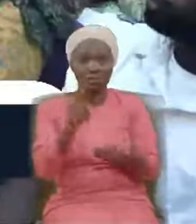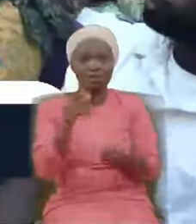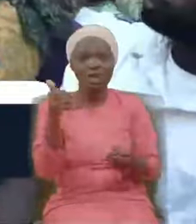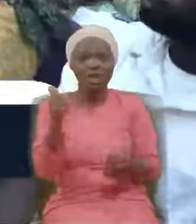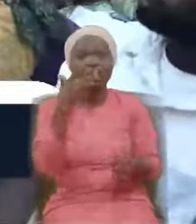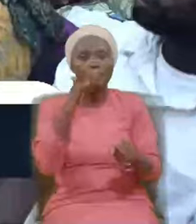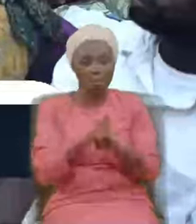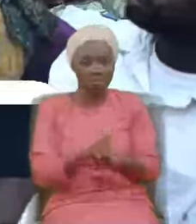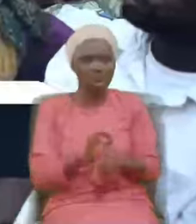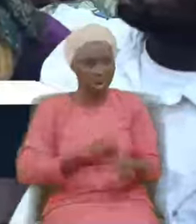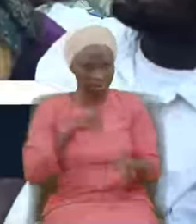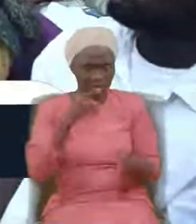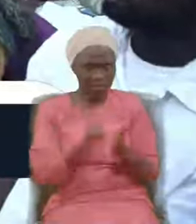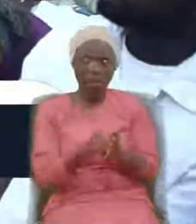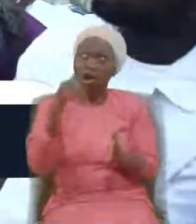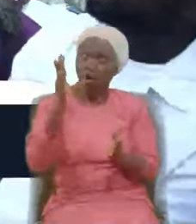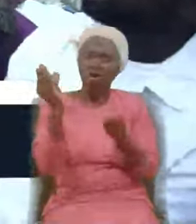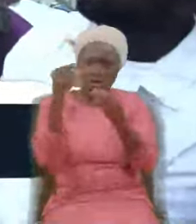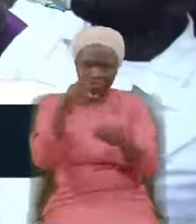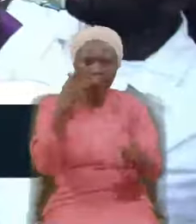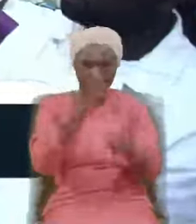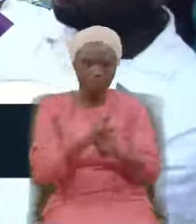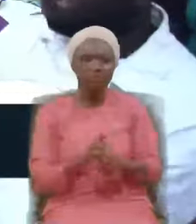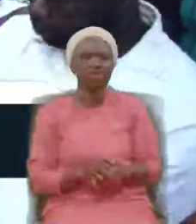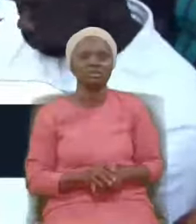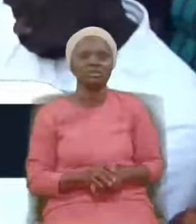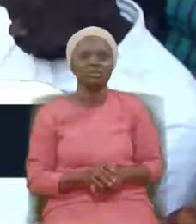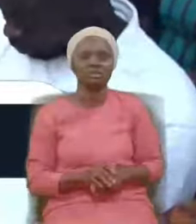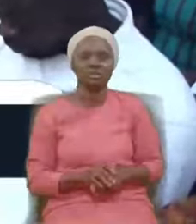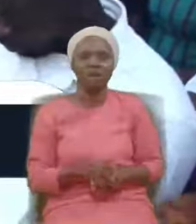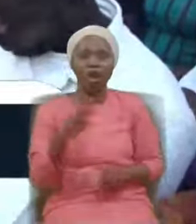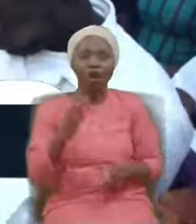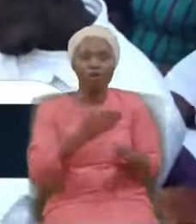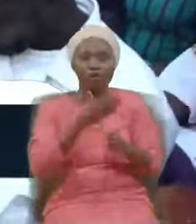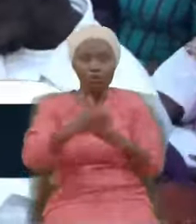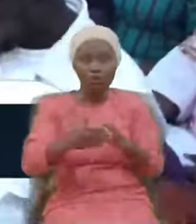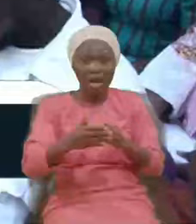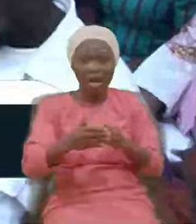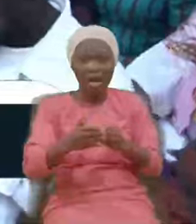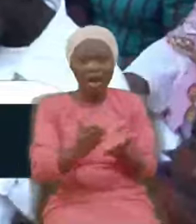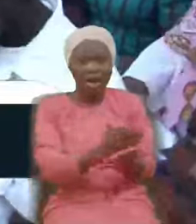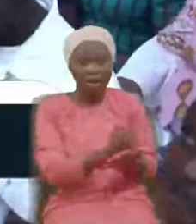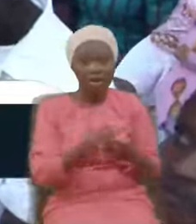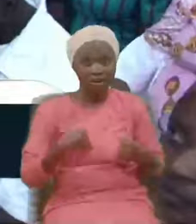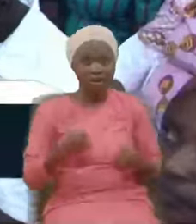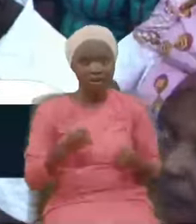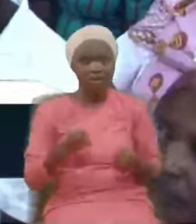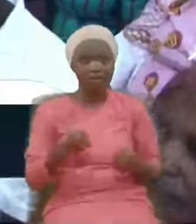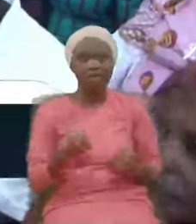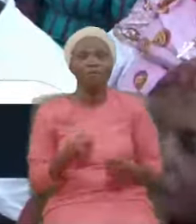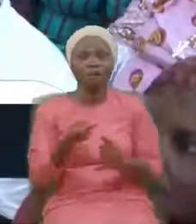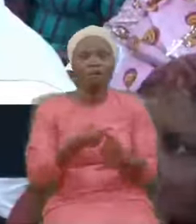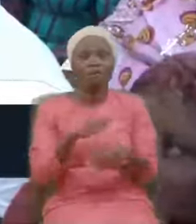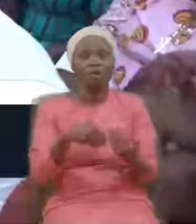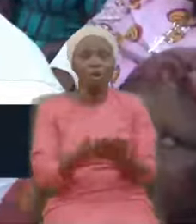promesse. Dieu vous a donné une promesse. La promesse de la guérison totale de toutes les